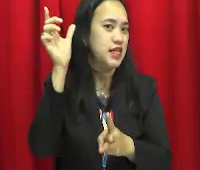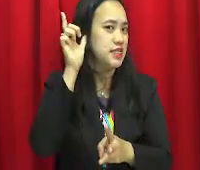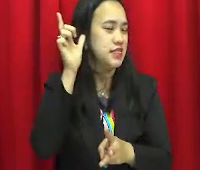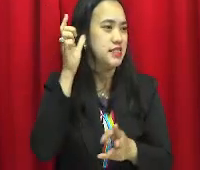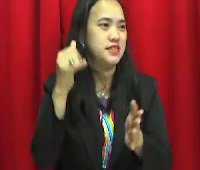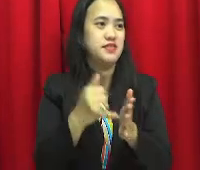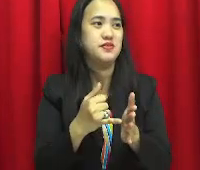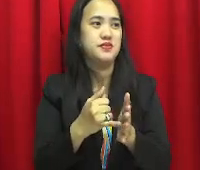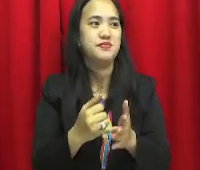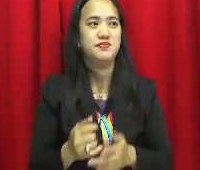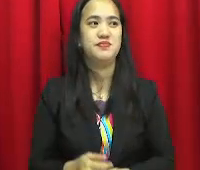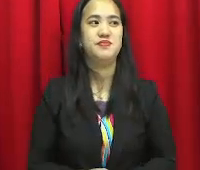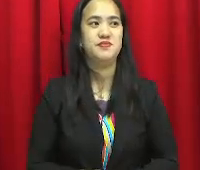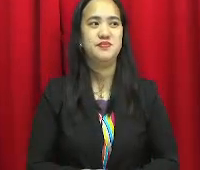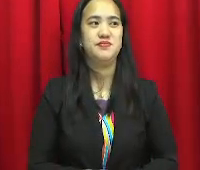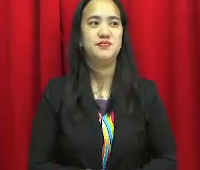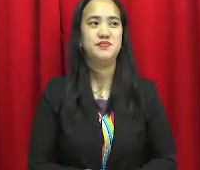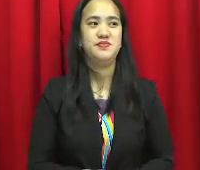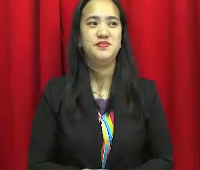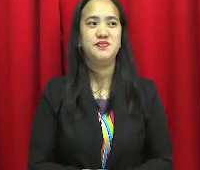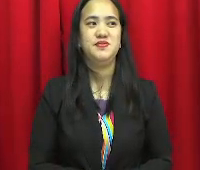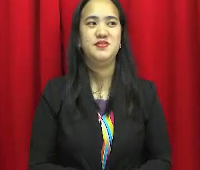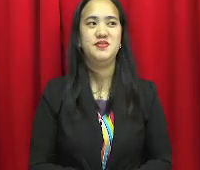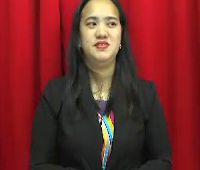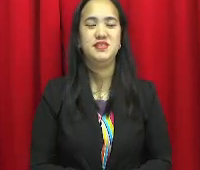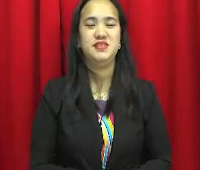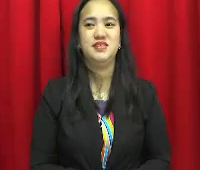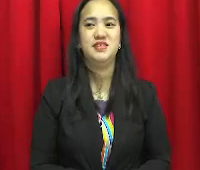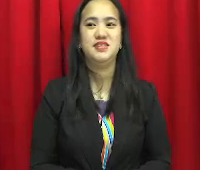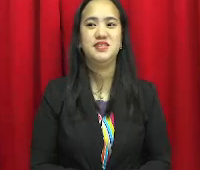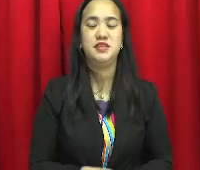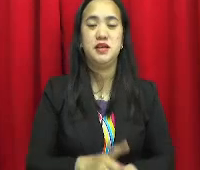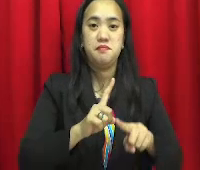lahat. Pero oo, sila yata yung ayaw makinig eh. Oo.